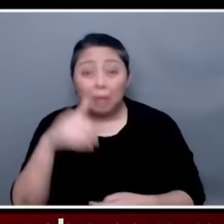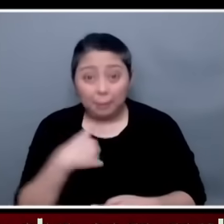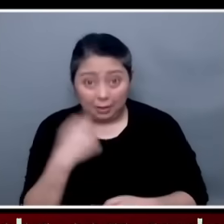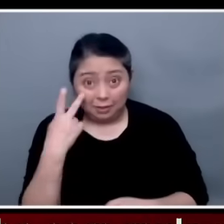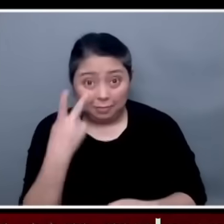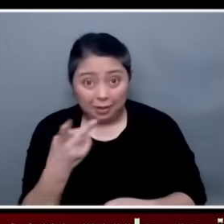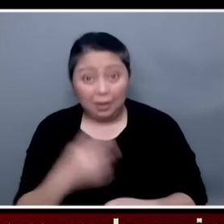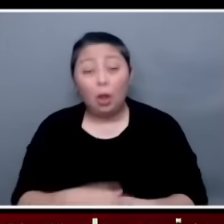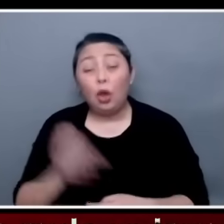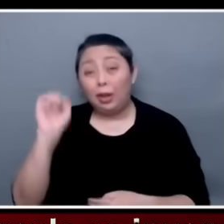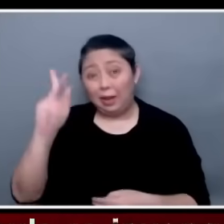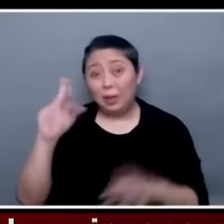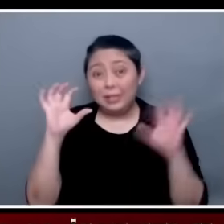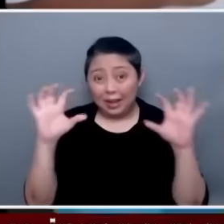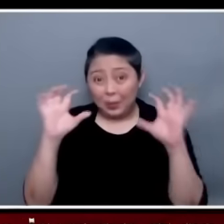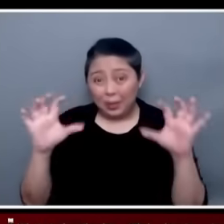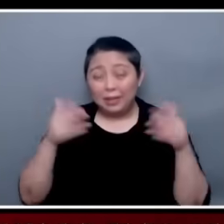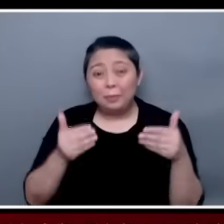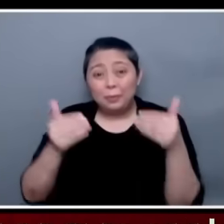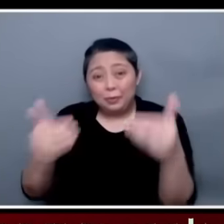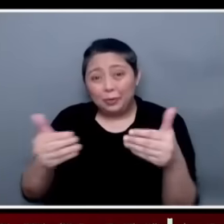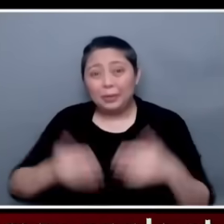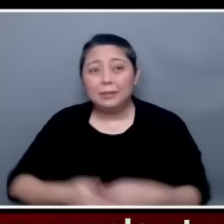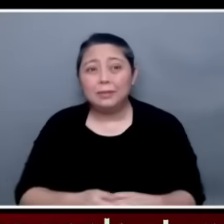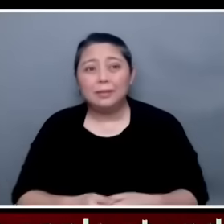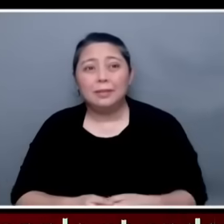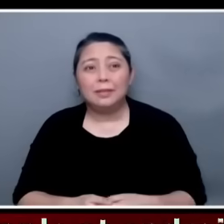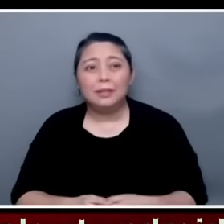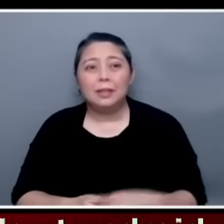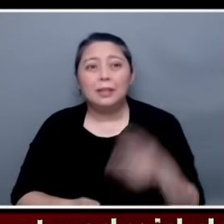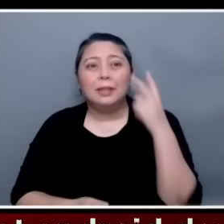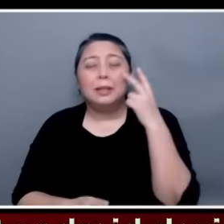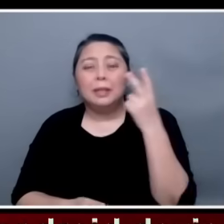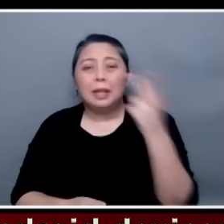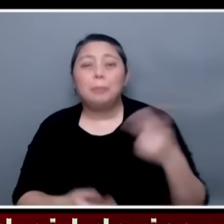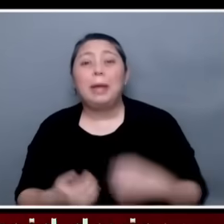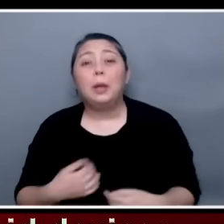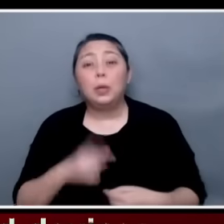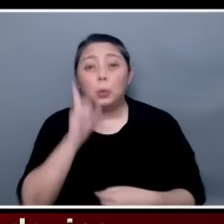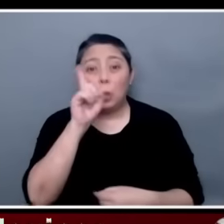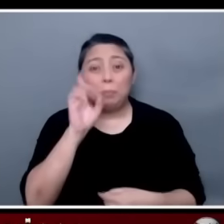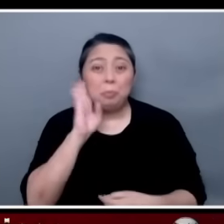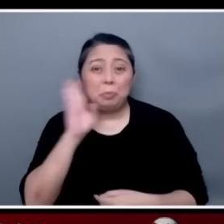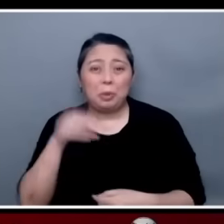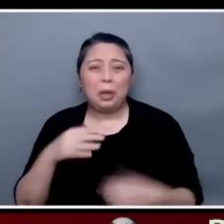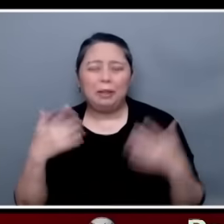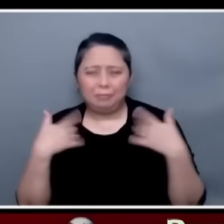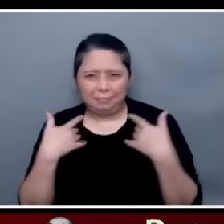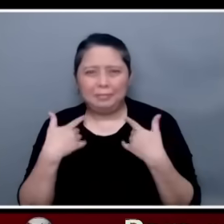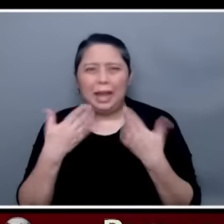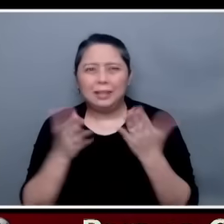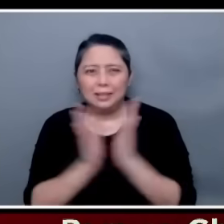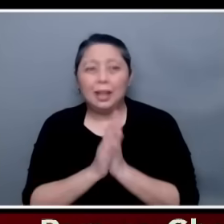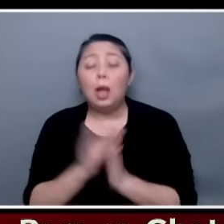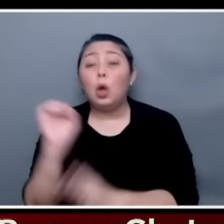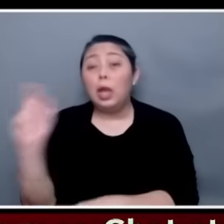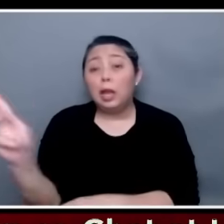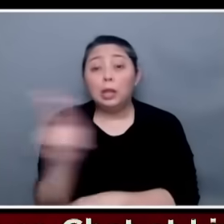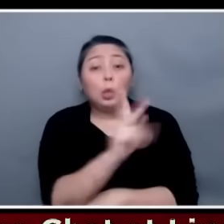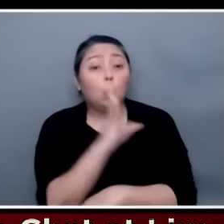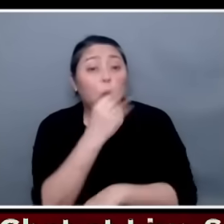sa Halloween, ha? Move on na tayo. Teka, may panawagan si Kuya. Okay, mga chismosa, launa